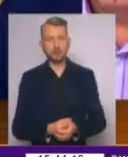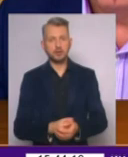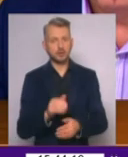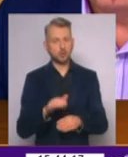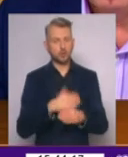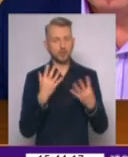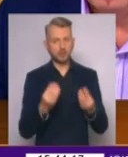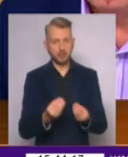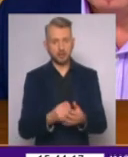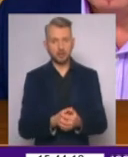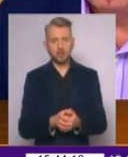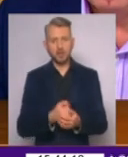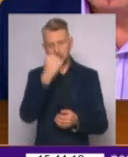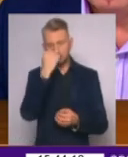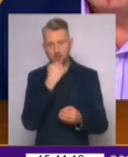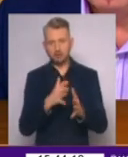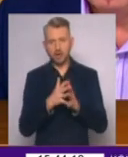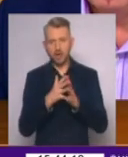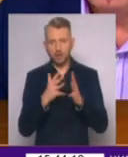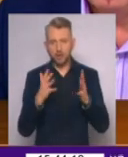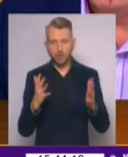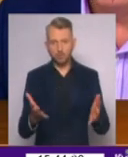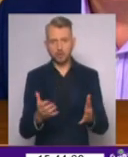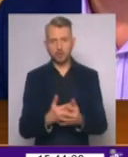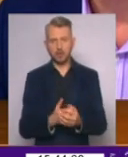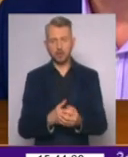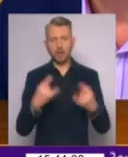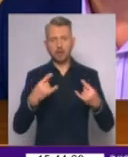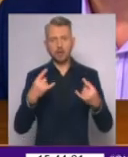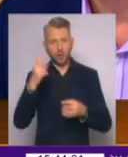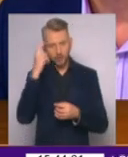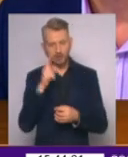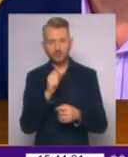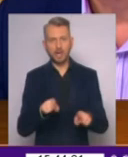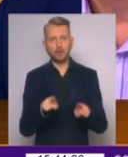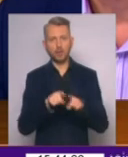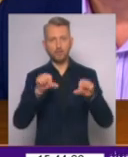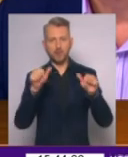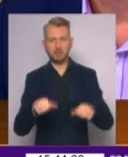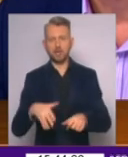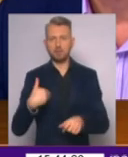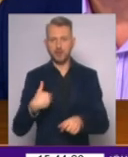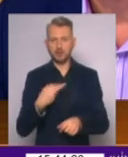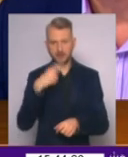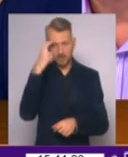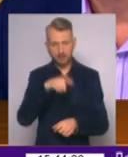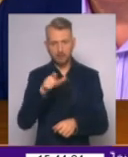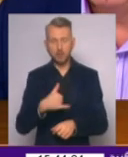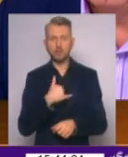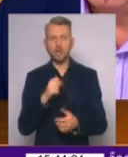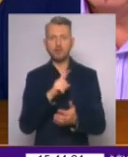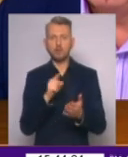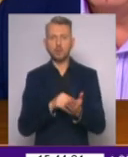Добрий день. Добрий день, прошу. Огромне просто каналу «Київ» за такий формат полезний для київляни. У мене